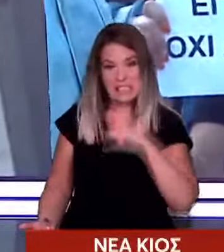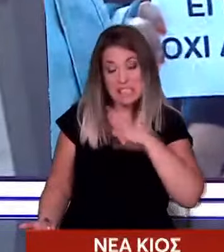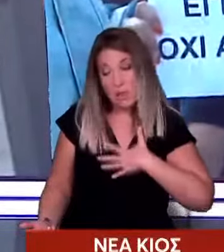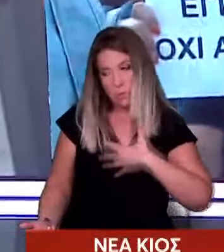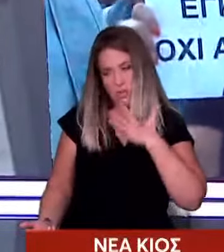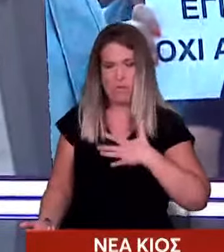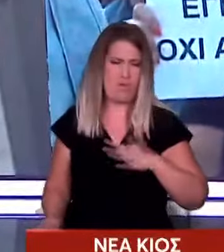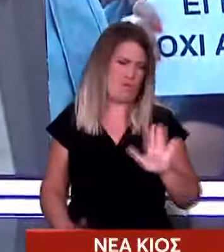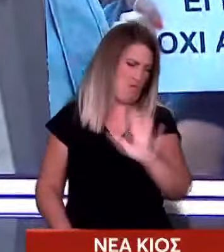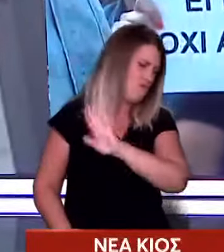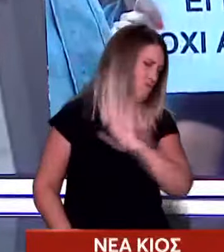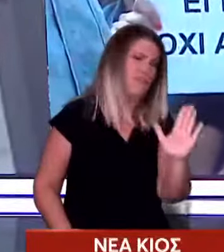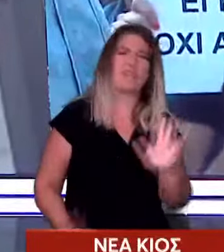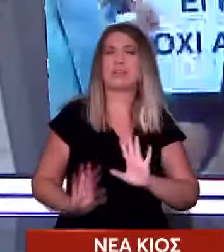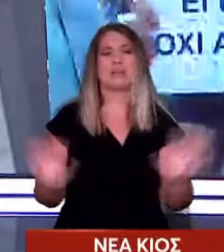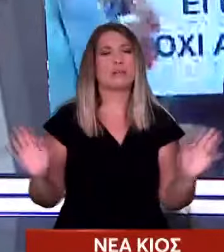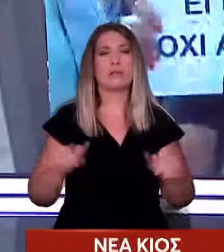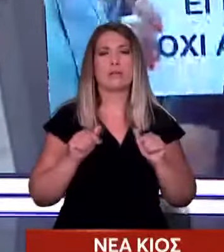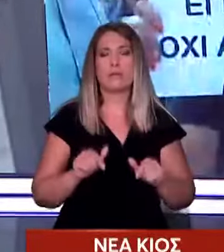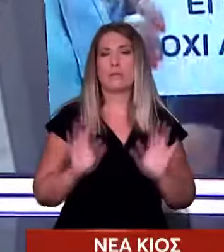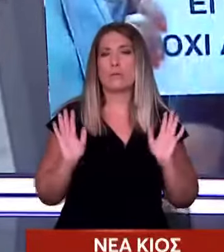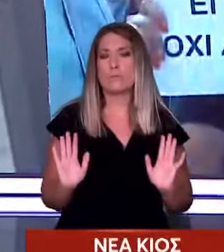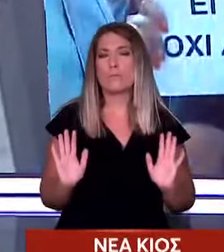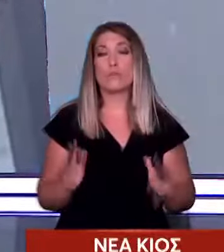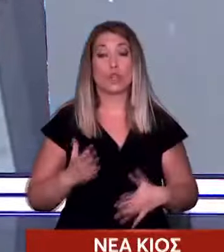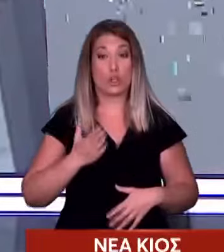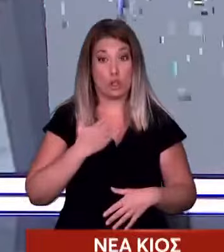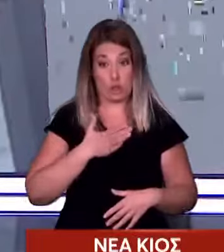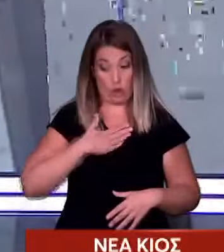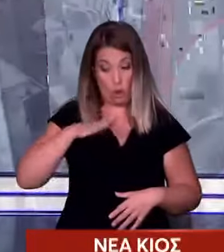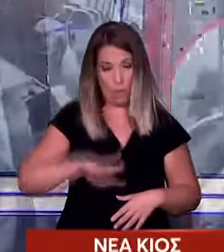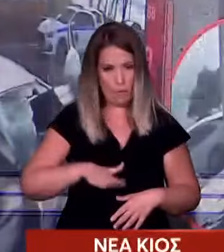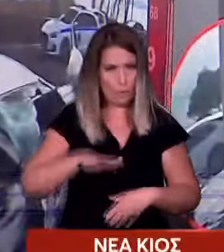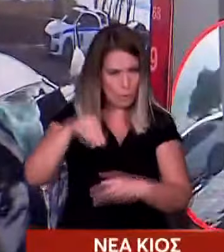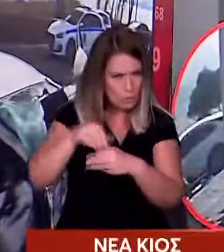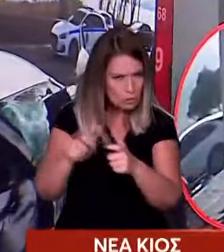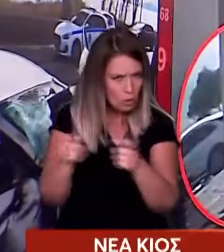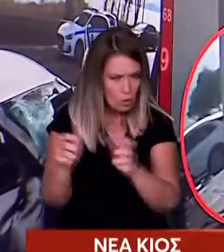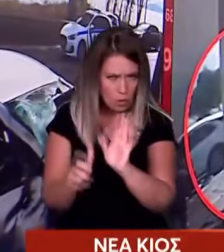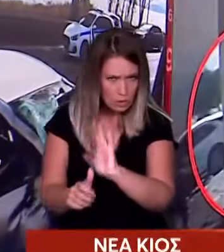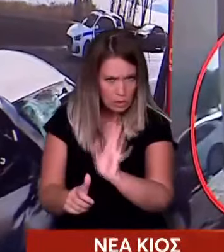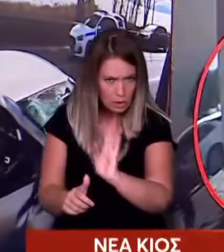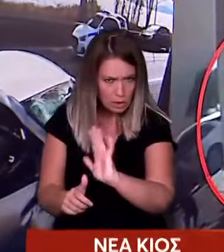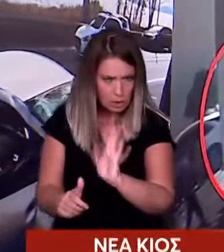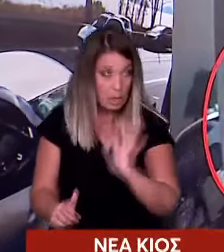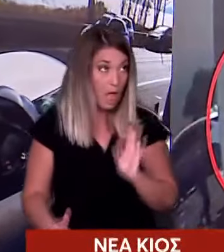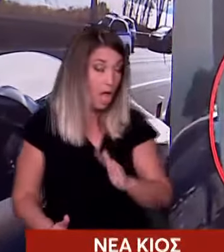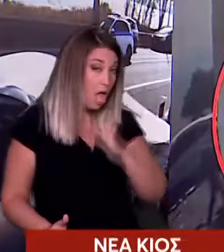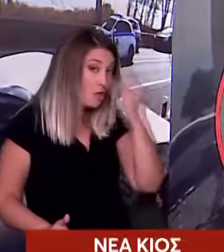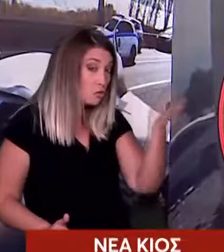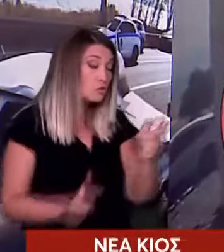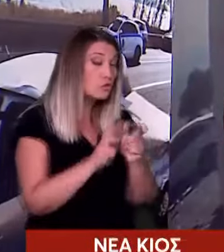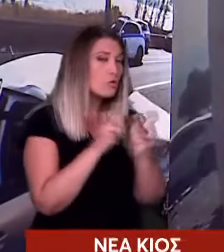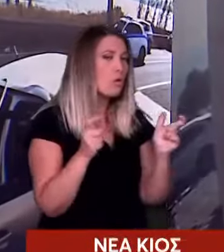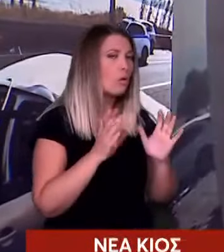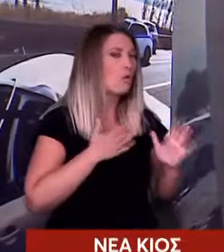Επειδή το παιδί μου έκανε κάτι εκτός σχολείου, δεν έχει κινητό στο σχολείο, απαγορεύεται να το πάρει άσχετα αν ο νόμος το επιτρέπει, τι χάλι